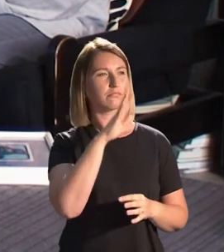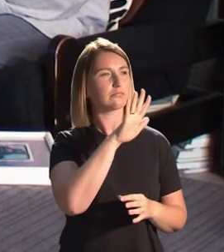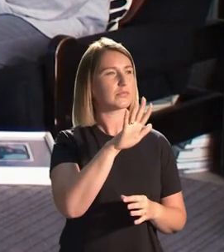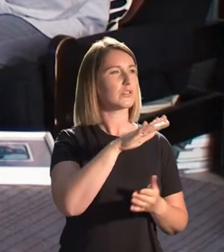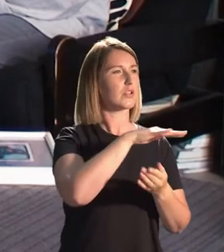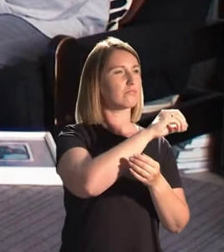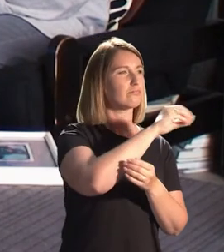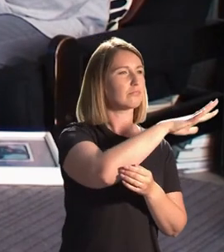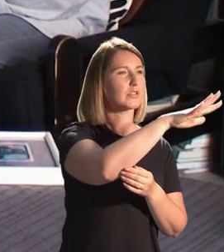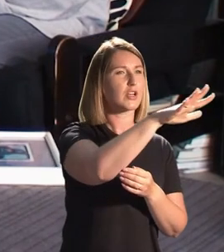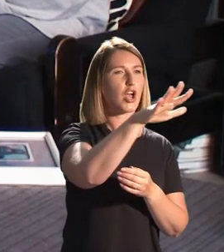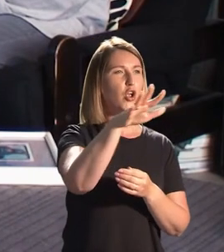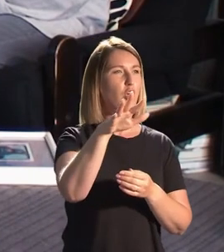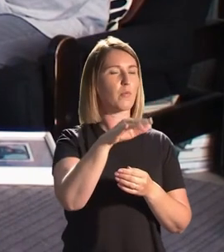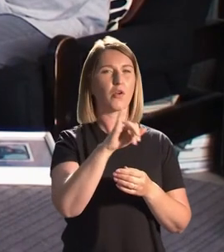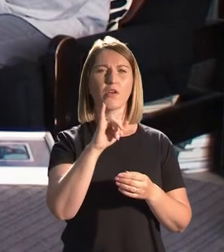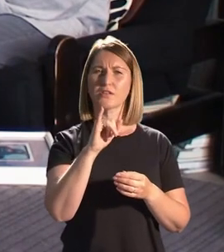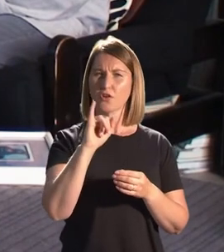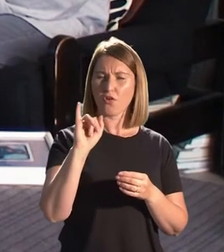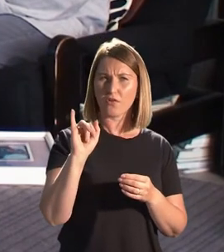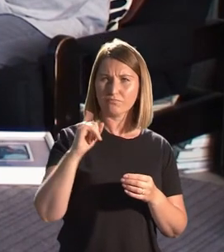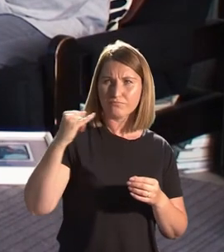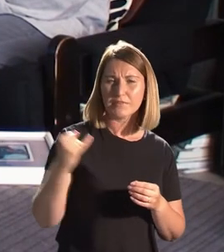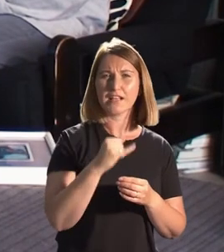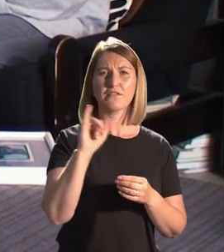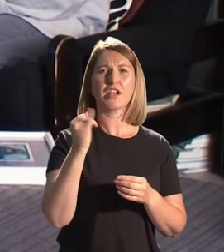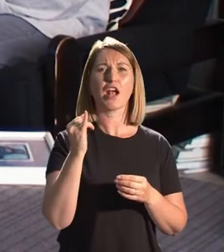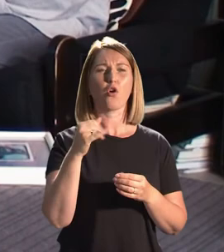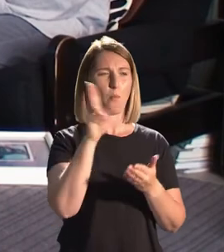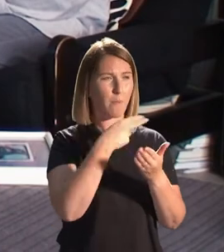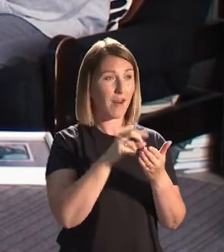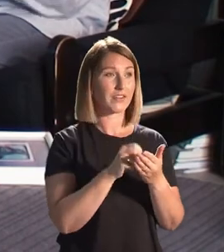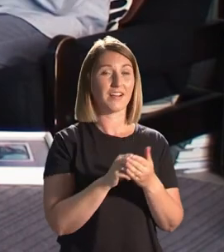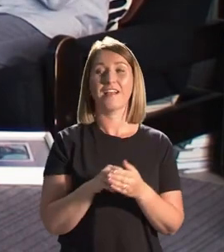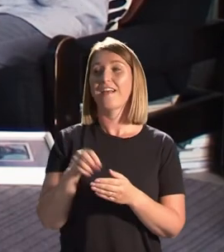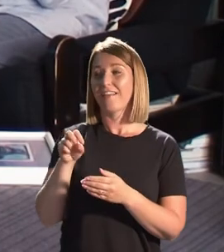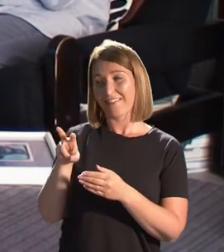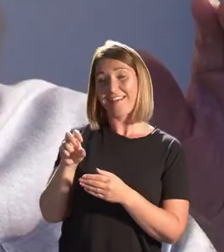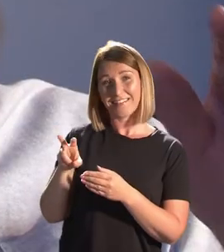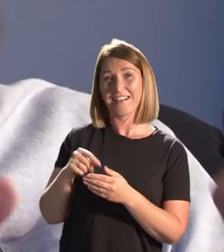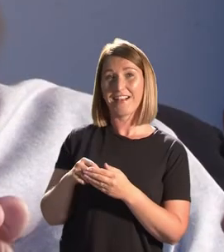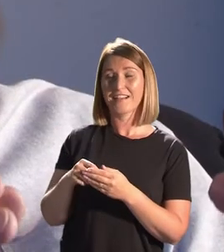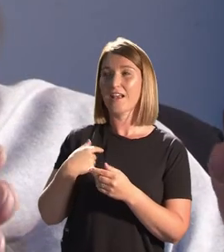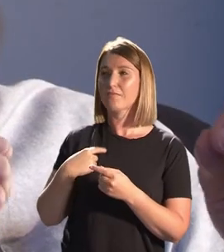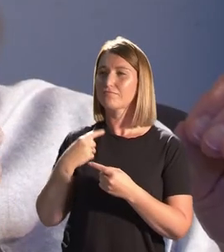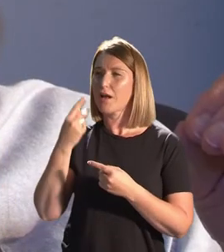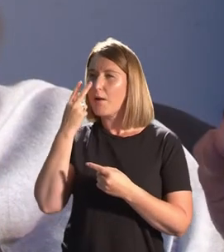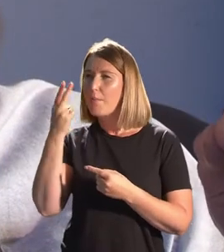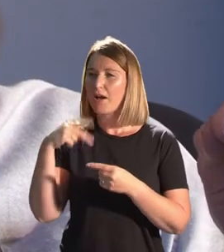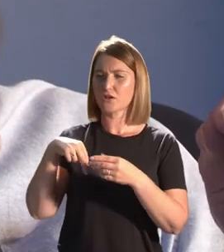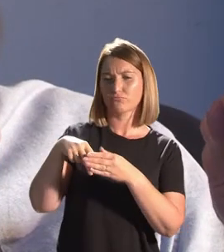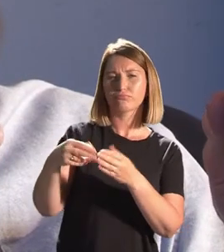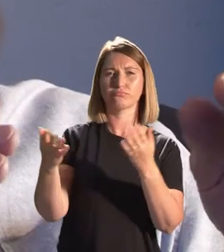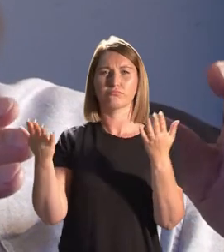tak, właściwie zawsze okiem malarza patrzy. Tak, tak, pod każdym kątem. To są jakieś drobne elementy, jakieś